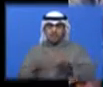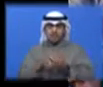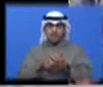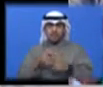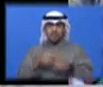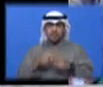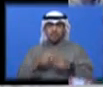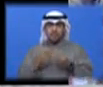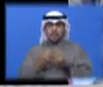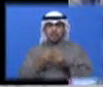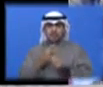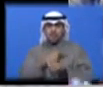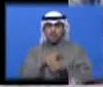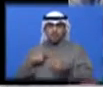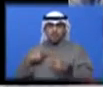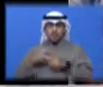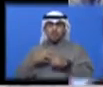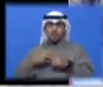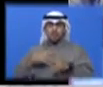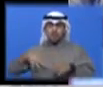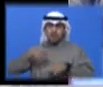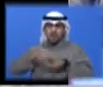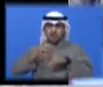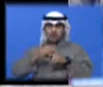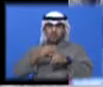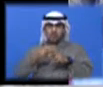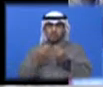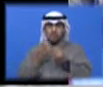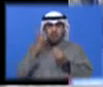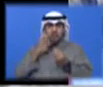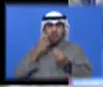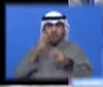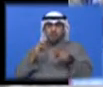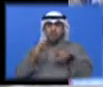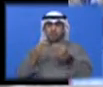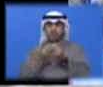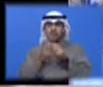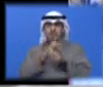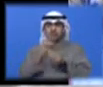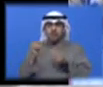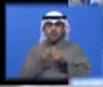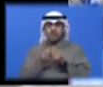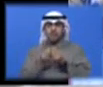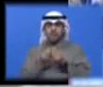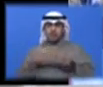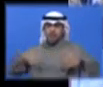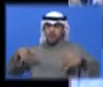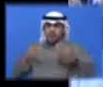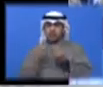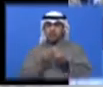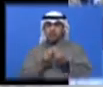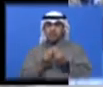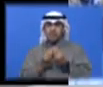مو جديد عليهم، هم اخواننا ونحن اخوانهم، شعبين او مثل ما يقولون اسره في دولتين،